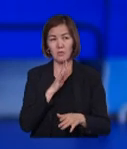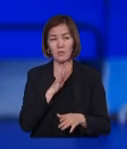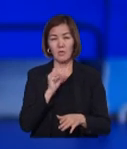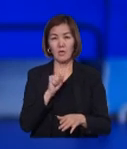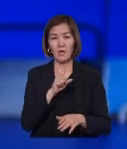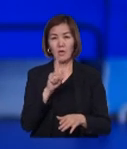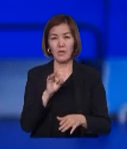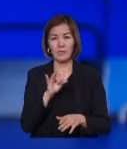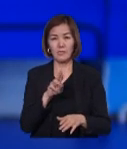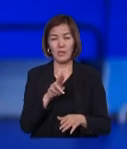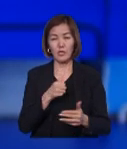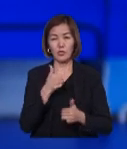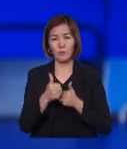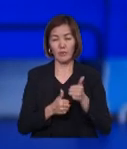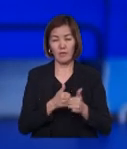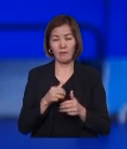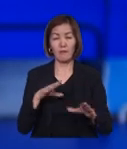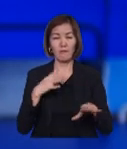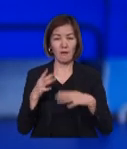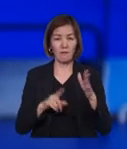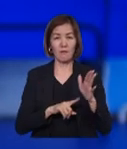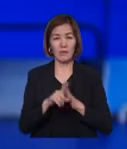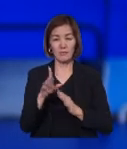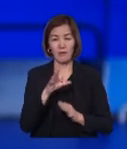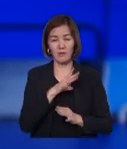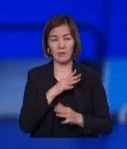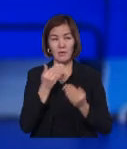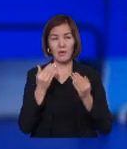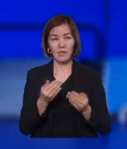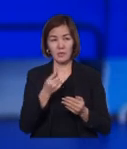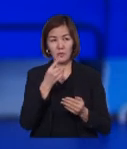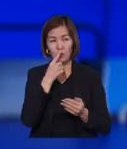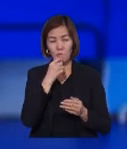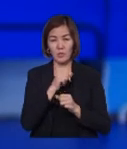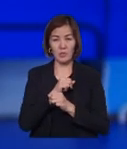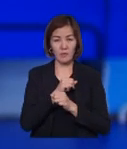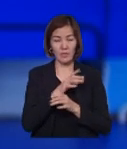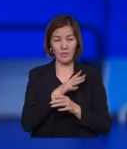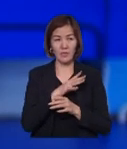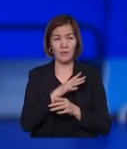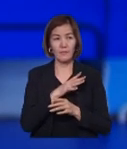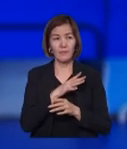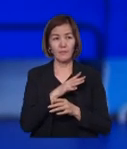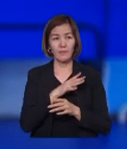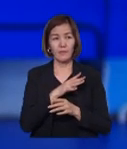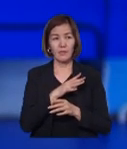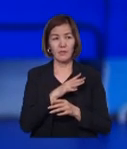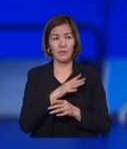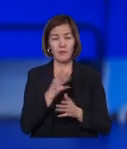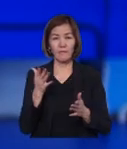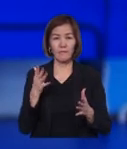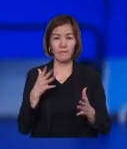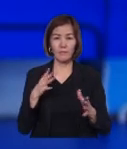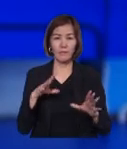Азия чемпионаты болады. Біз соған дайындалып жүрміз. Қазір біз демалдық. Содан кейін физиканы көтеріп